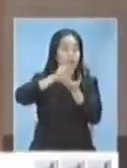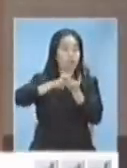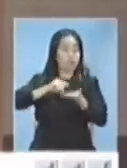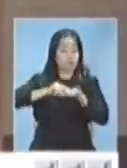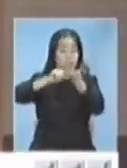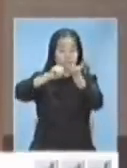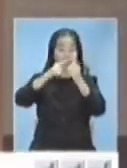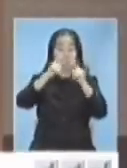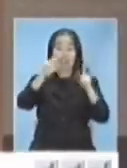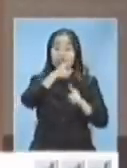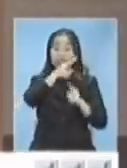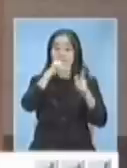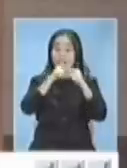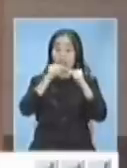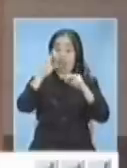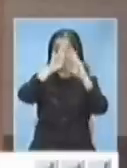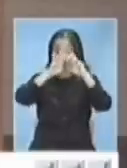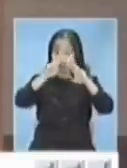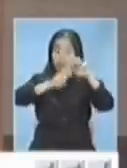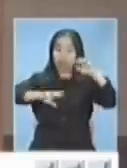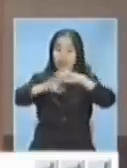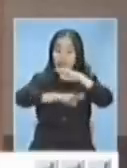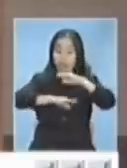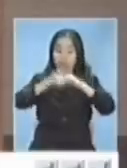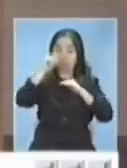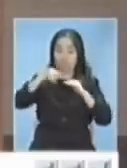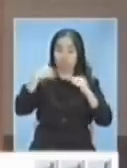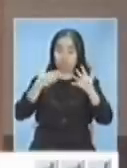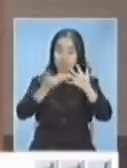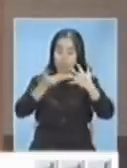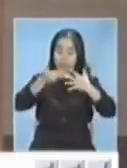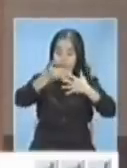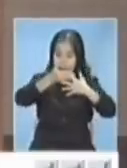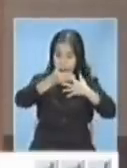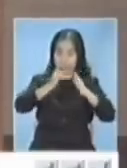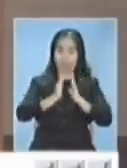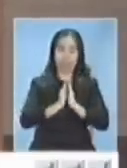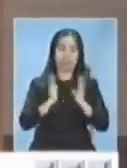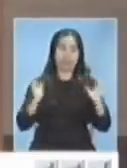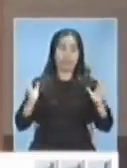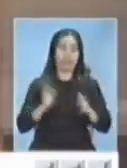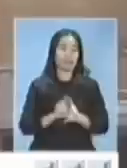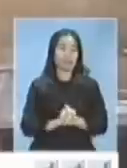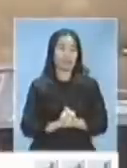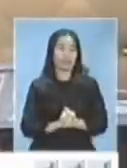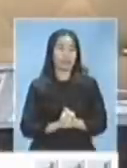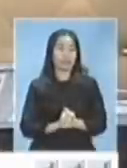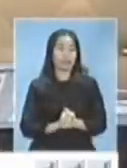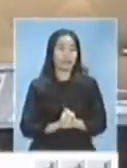ถ้าเราจะถามหาเรื่องหลักฐานเราก็คงต้องมีลำดับอื่นถัดไปค่ะขอบคุณค่ะ